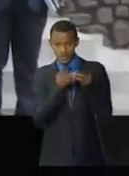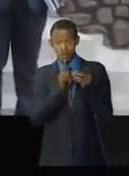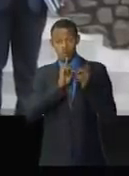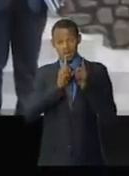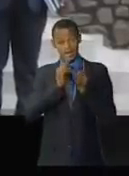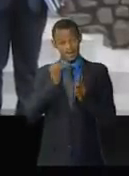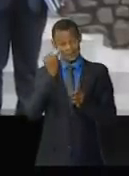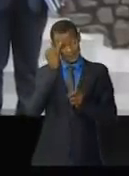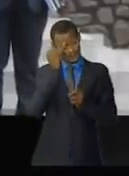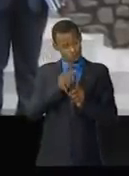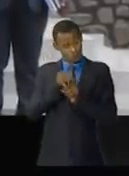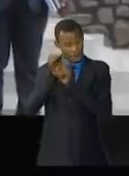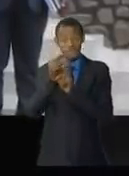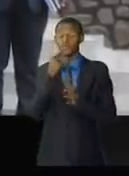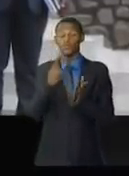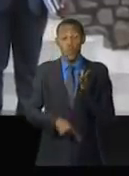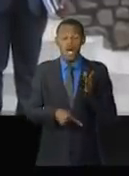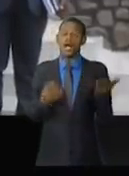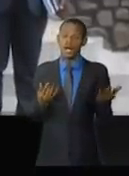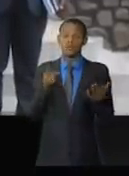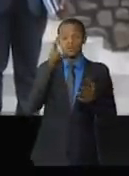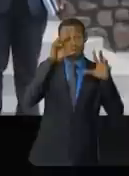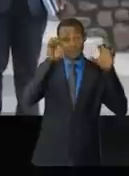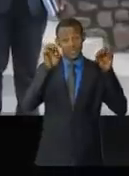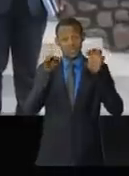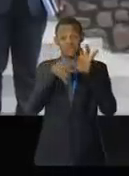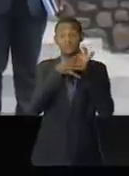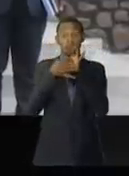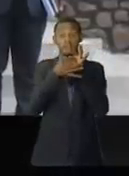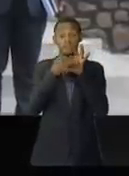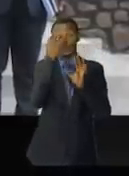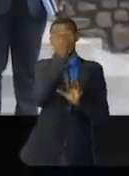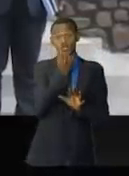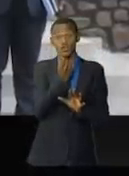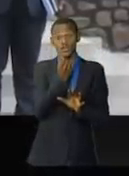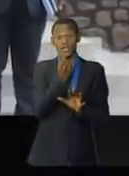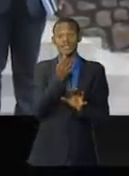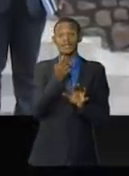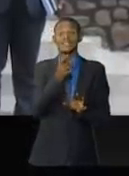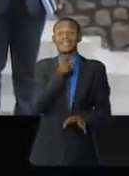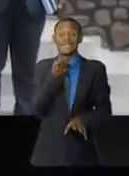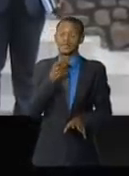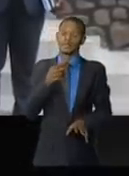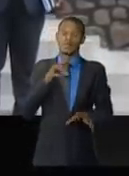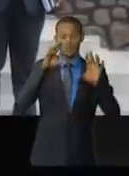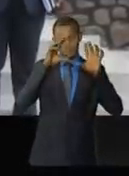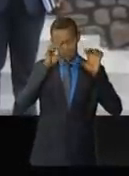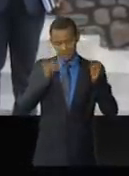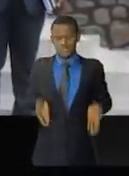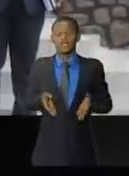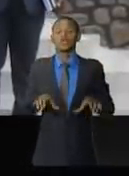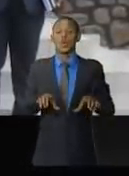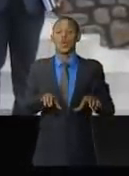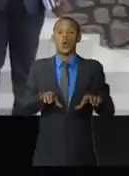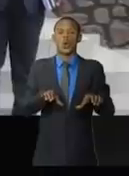président de la République, à la tête de l'Union africaine. La visite officielle du chef de l'État du